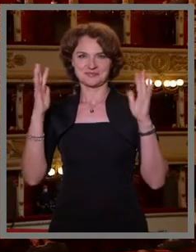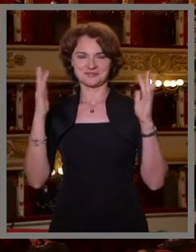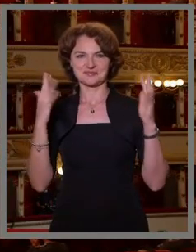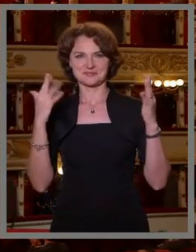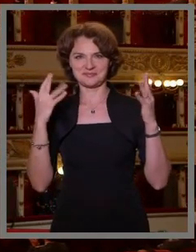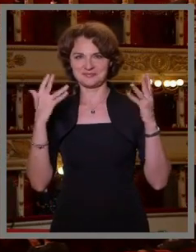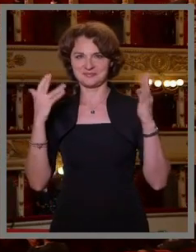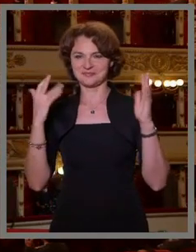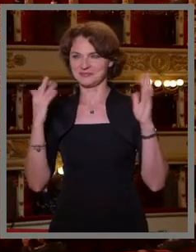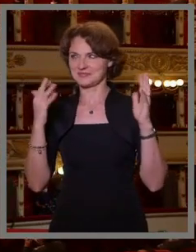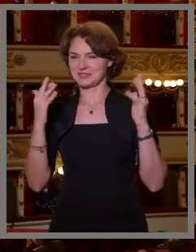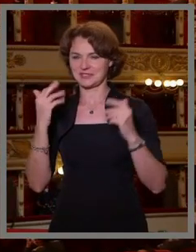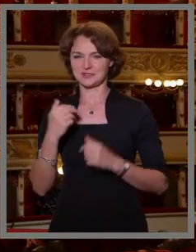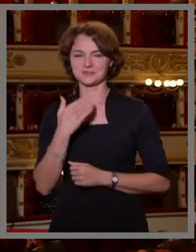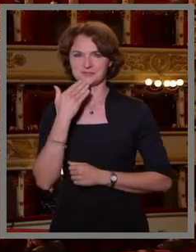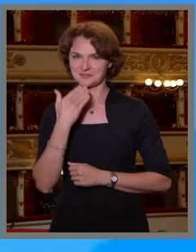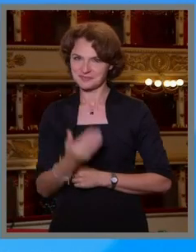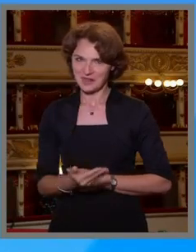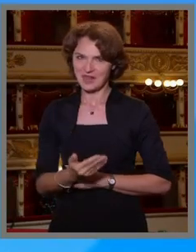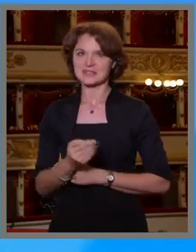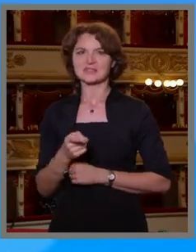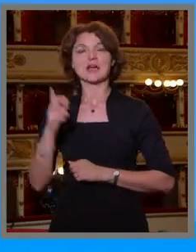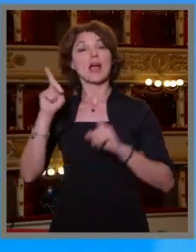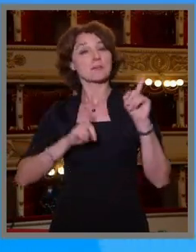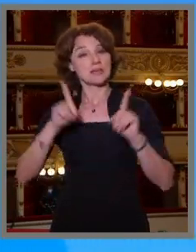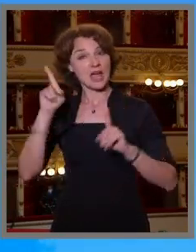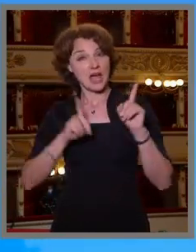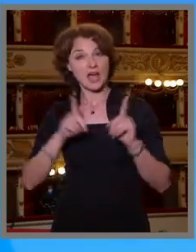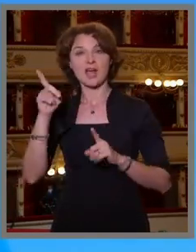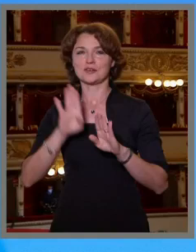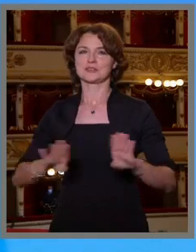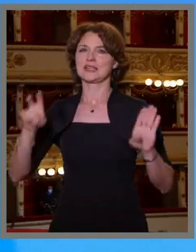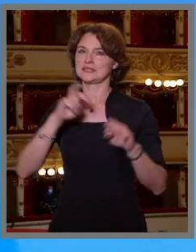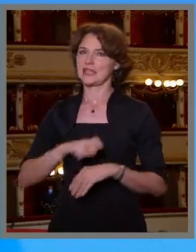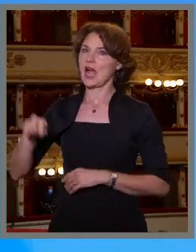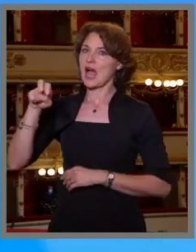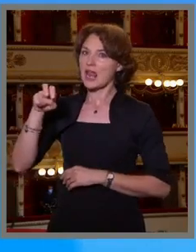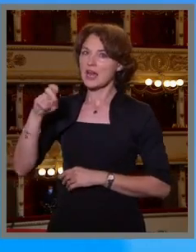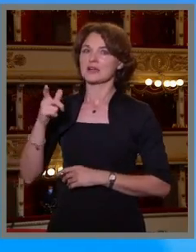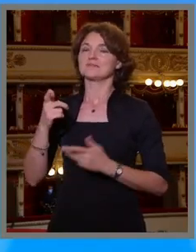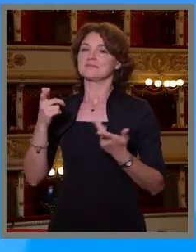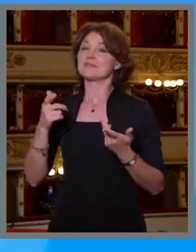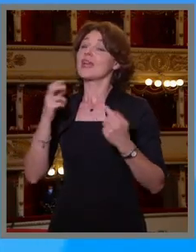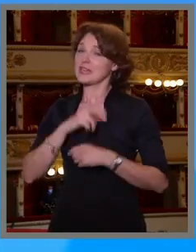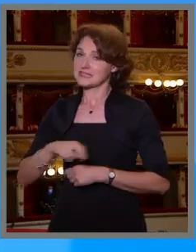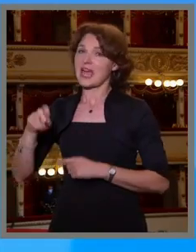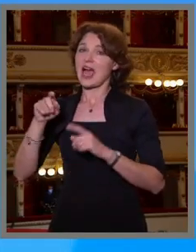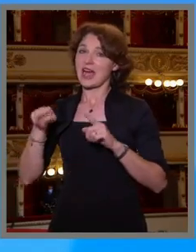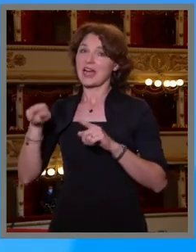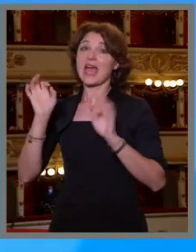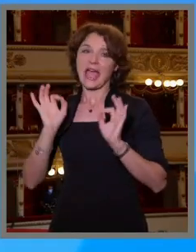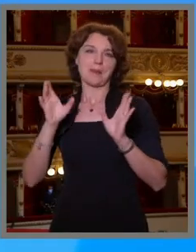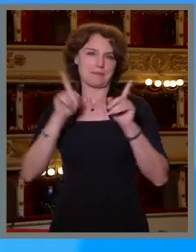le sue parole ed allora a milano è la scala la scala e milano è il tema del